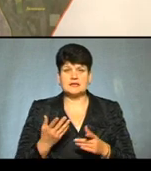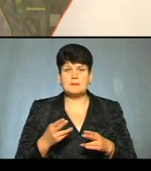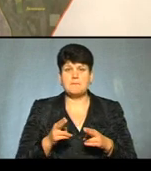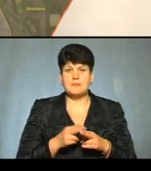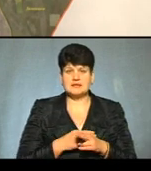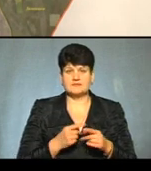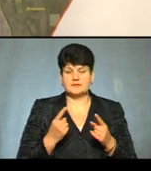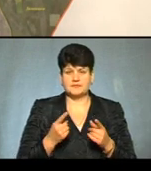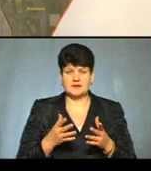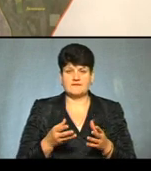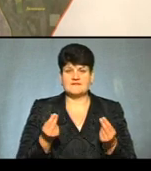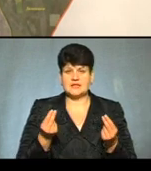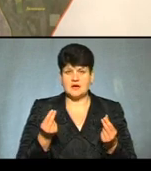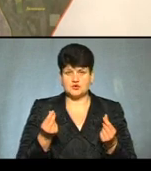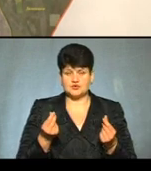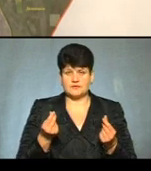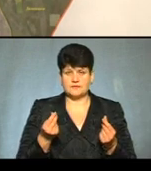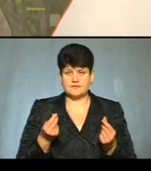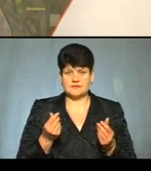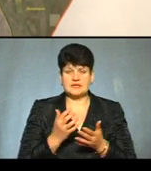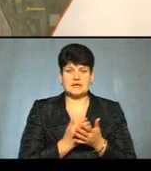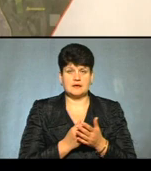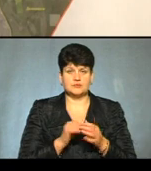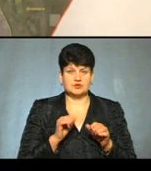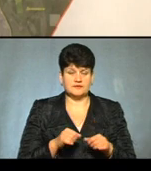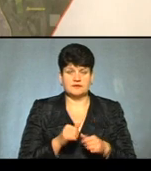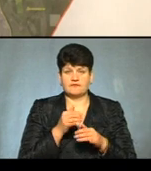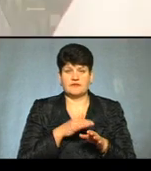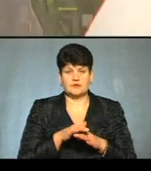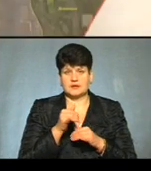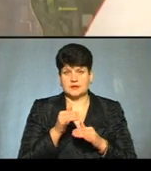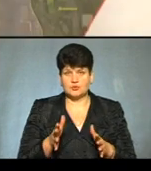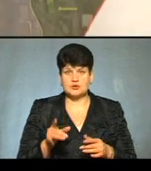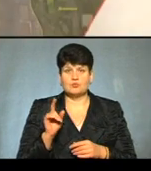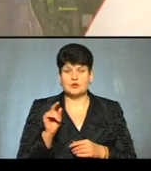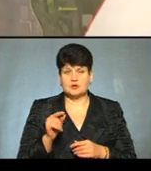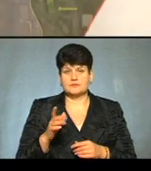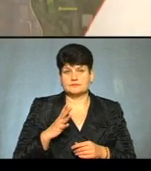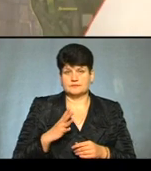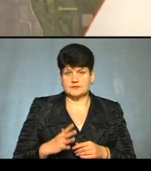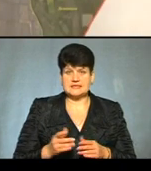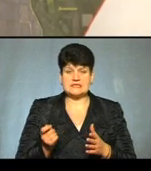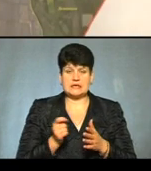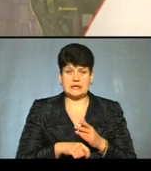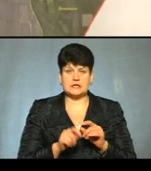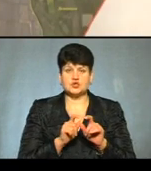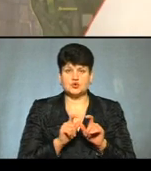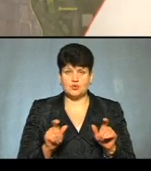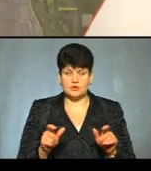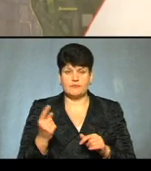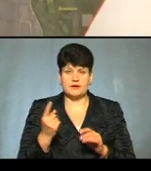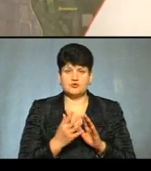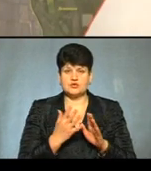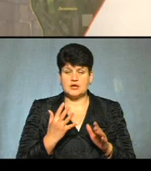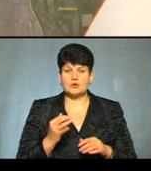без значних фінансових ресурсів ми виконати не можемо. Ми з понеділка вимушені закрити ці школи,